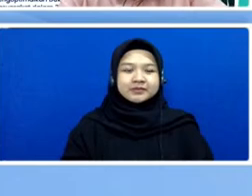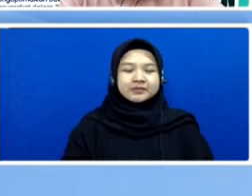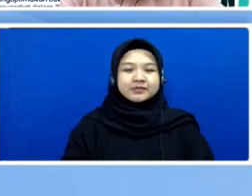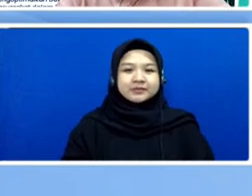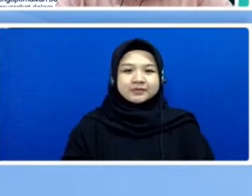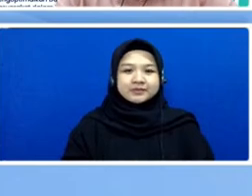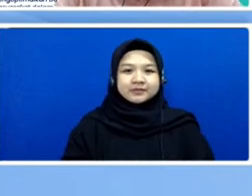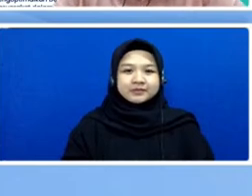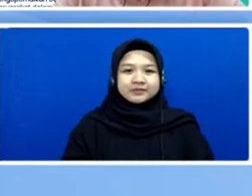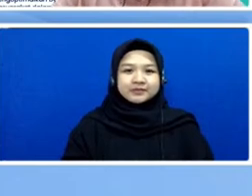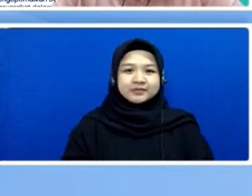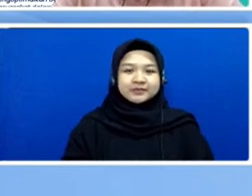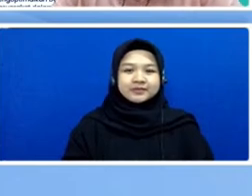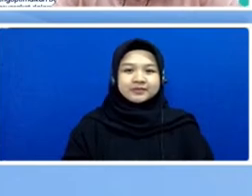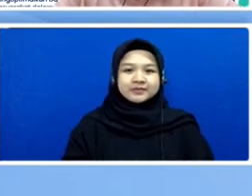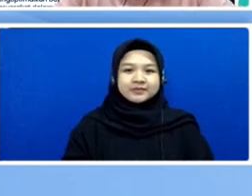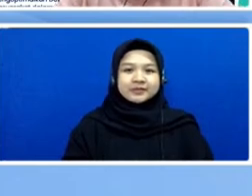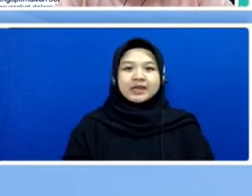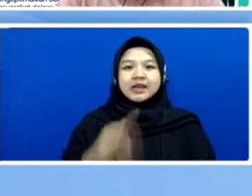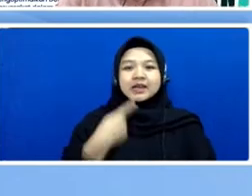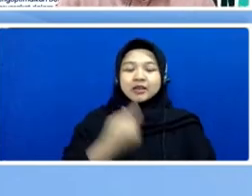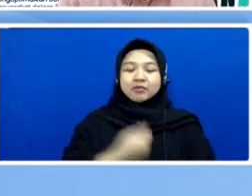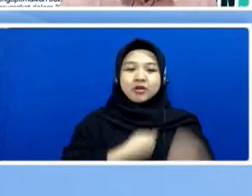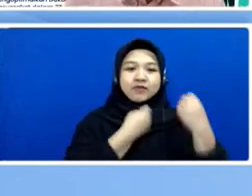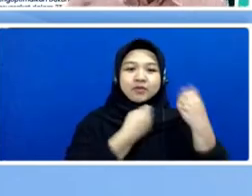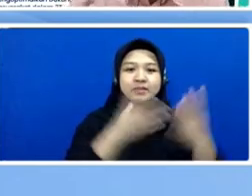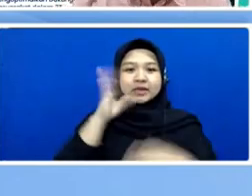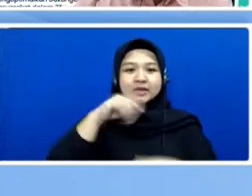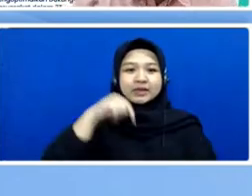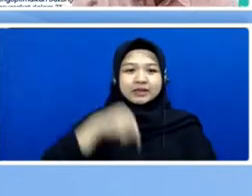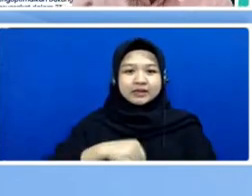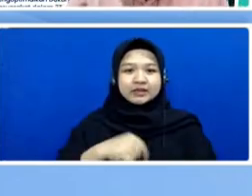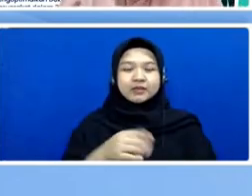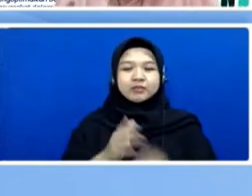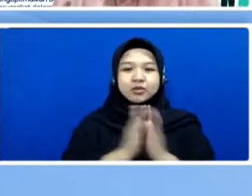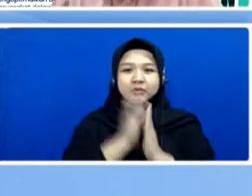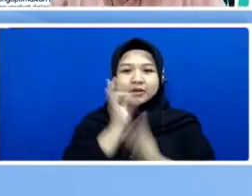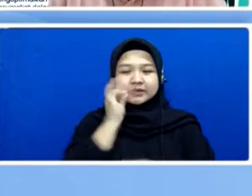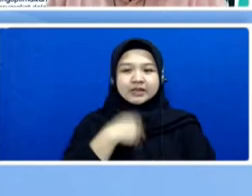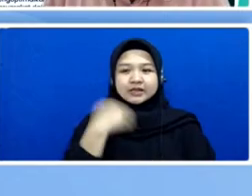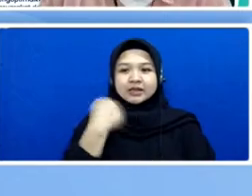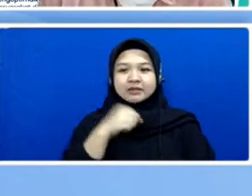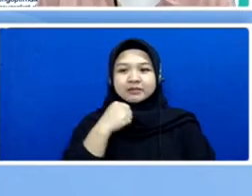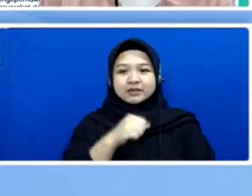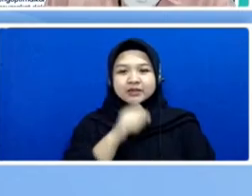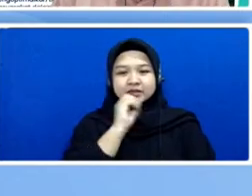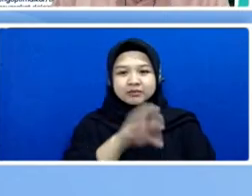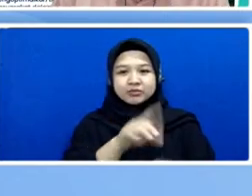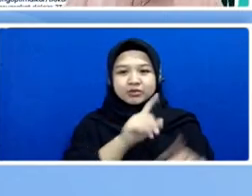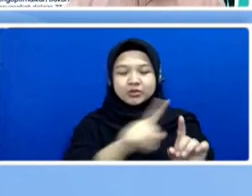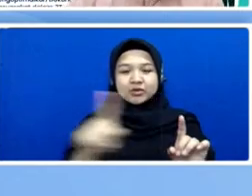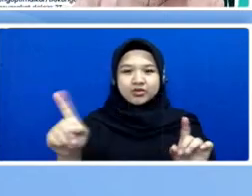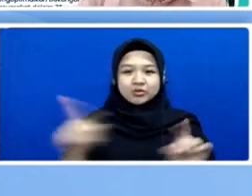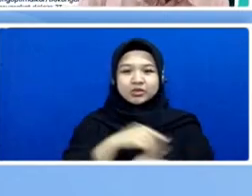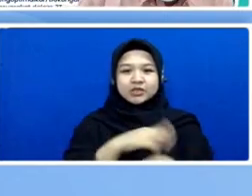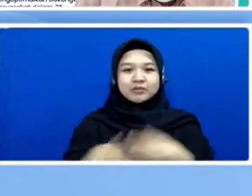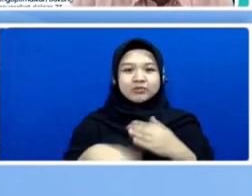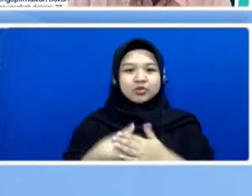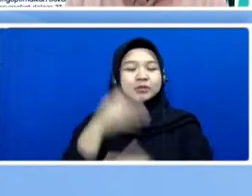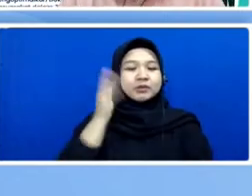okay. Jelas. Jadi silakan, apa yang kita Prof. sampaikan hari ini, mohon maaf tanpa mengurangi rasa hormat, saya tidak sebutkan dengan hormat satu persatu semuanya,